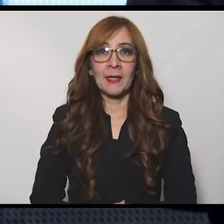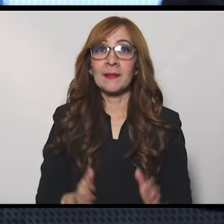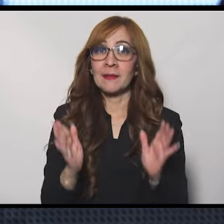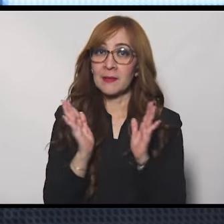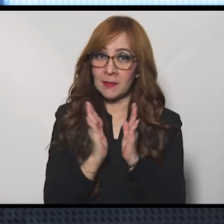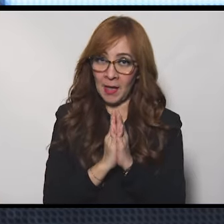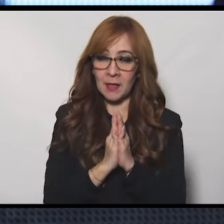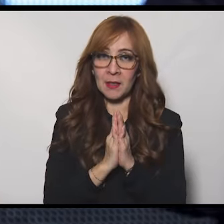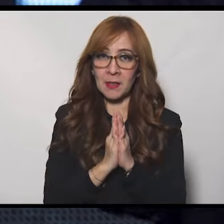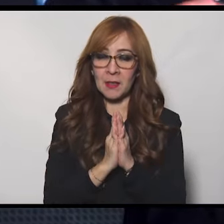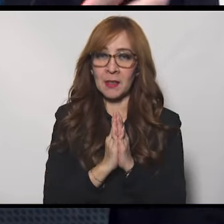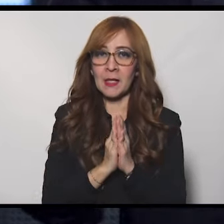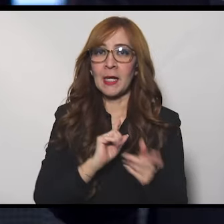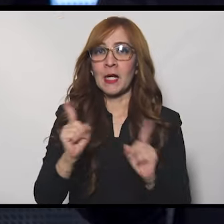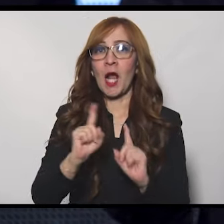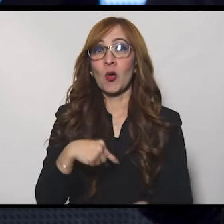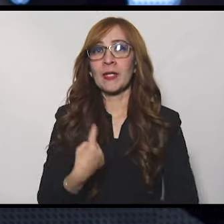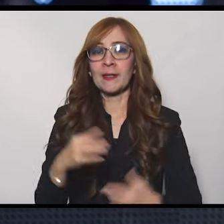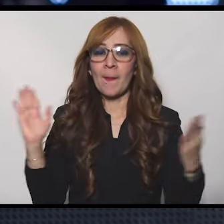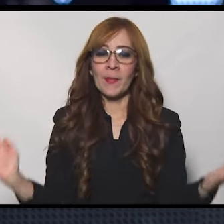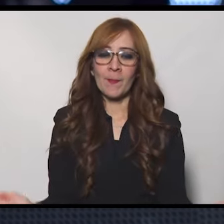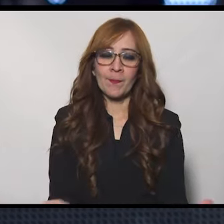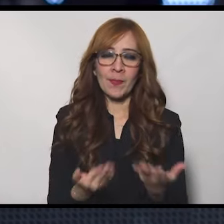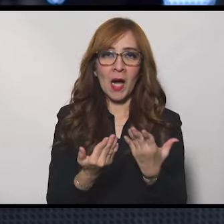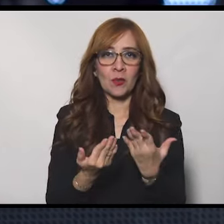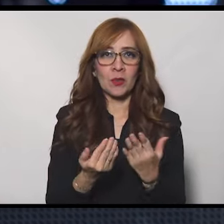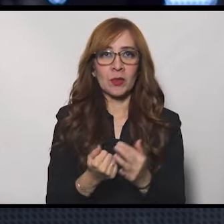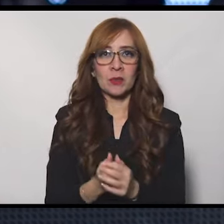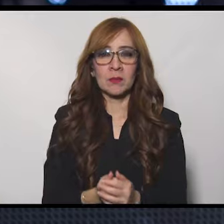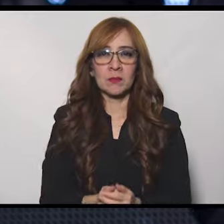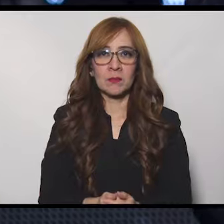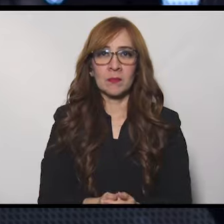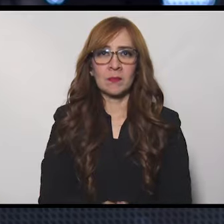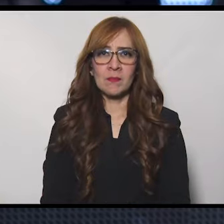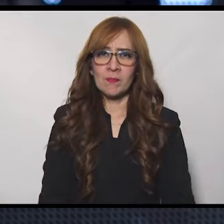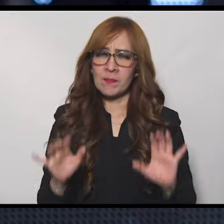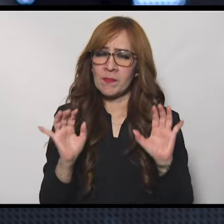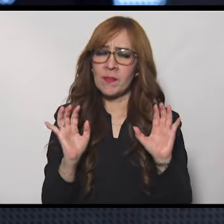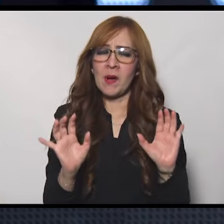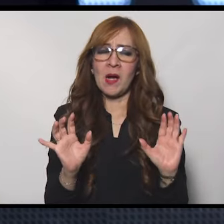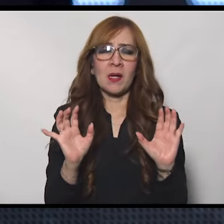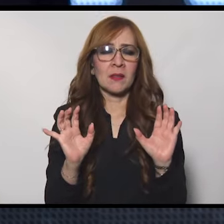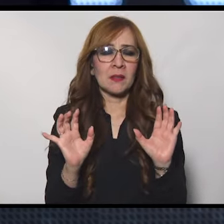Dan ketika pada saat kita membangun, begitu banyak